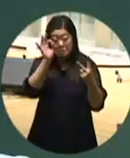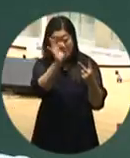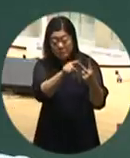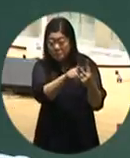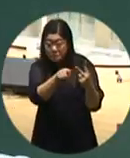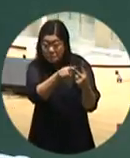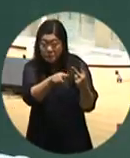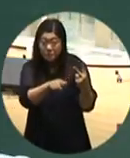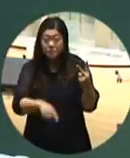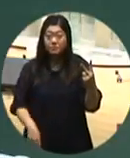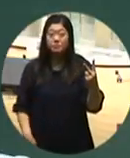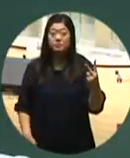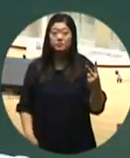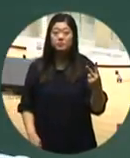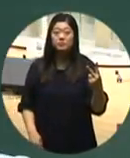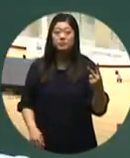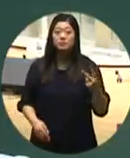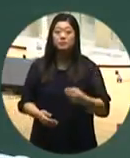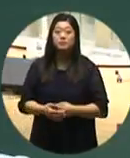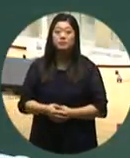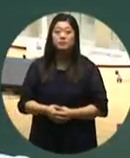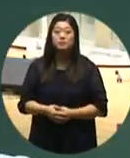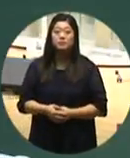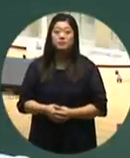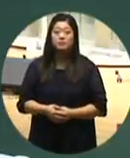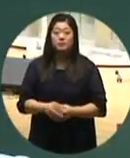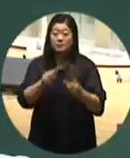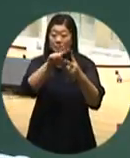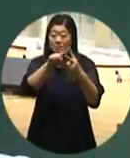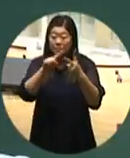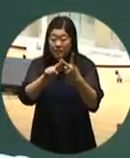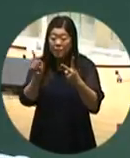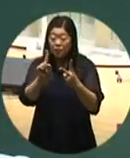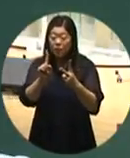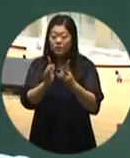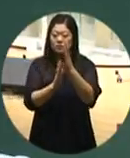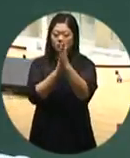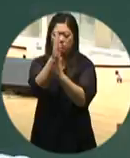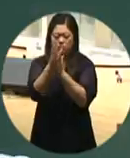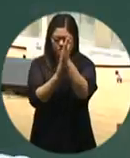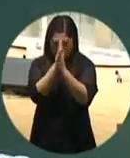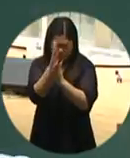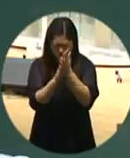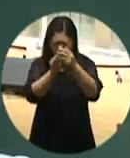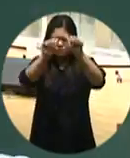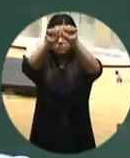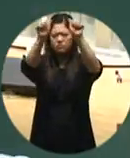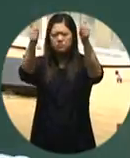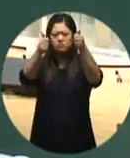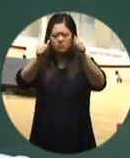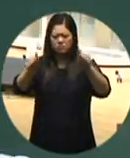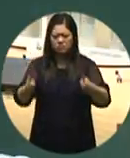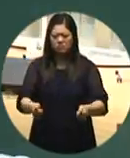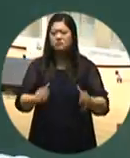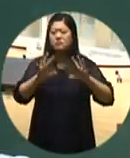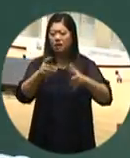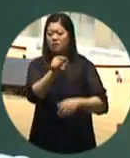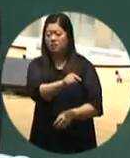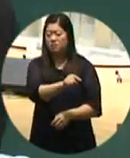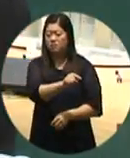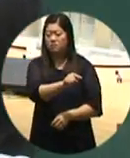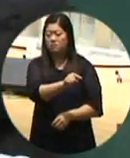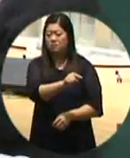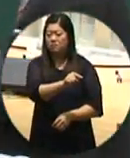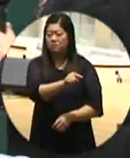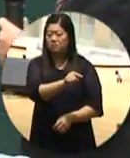이거는 다곤 신이고 특징이 전부 바알과 아스다로였어요. So for the Philistines, the idol Dagon was their god, as